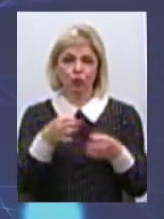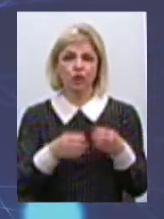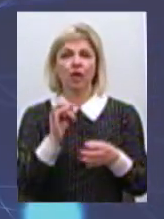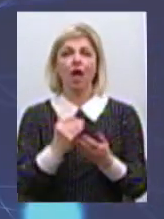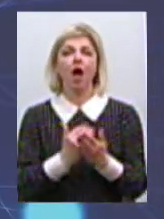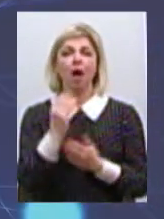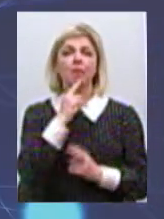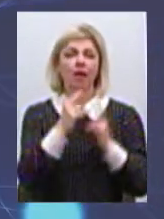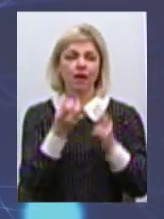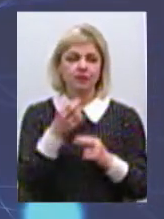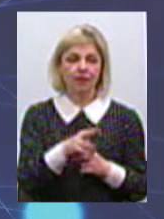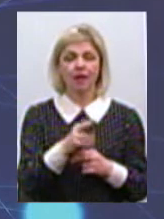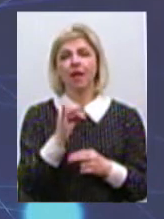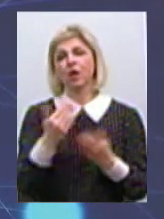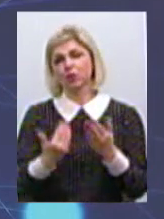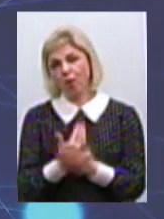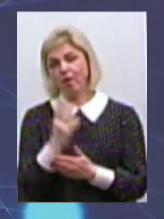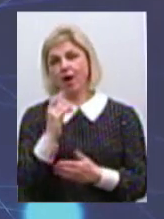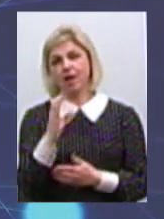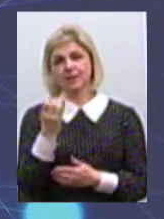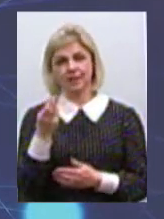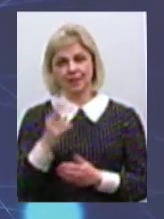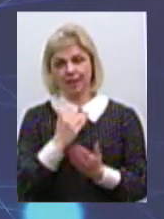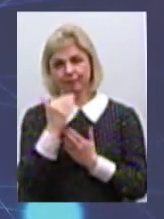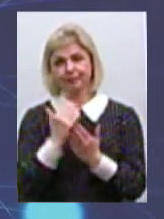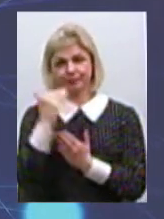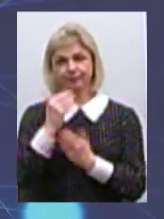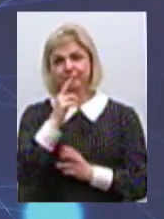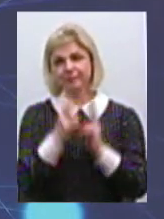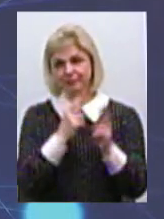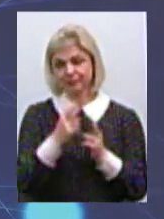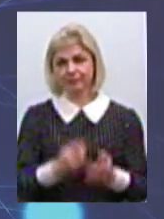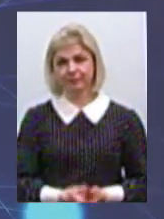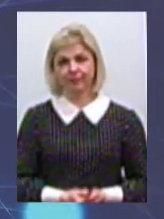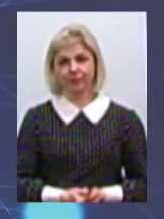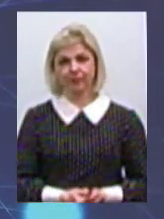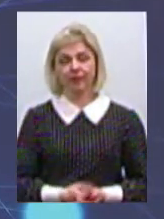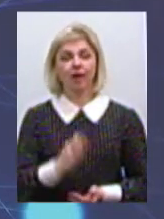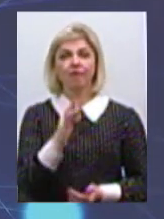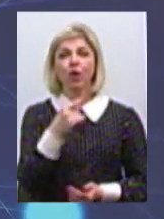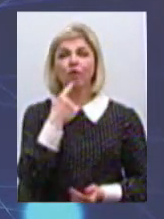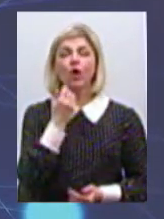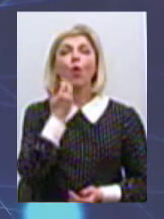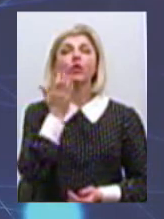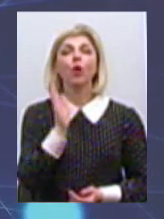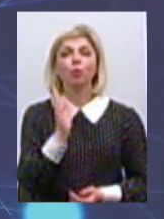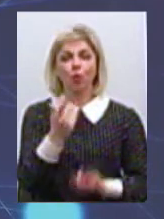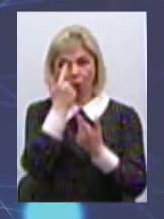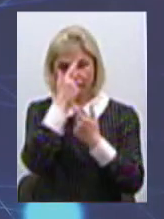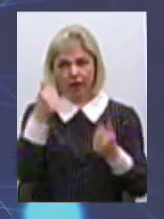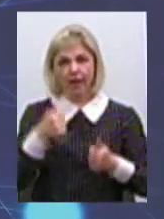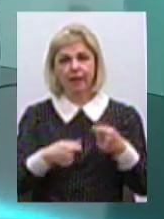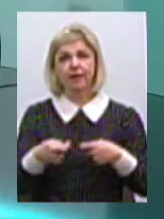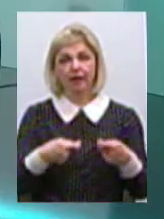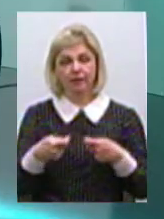апеляцію. Так, апеляція на касацію. Це ще раз для уточнення. Ви сказали, що коли може бути тендер оголошений?